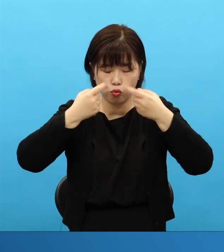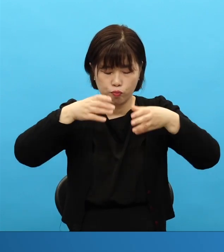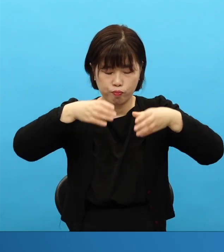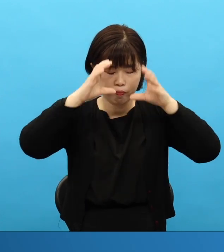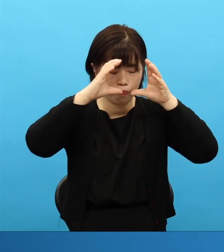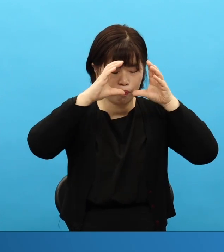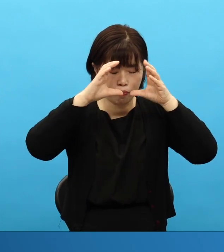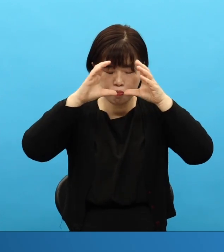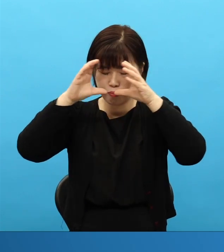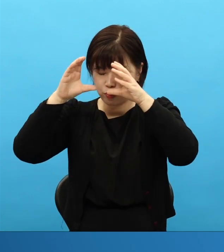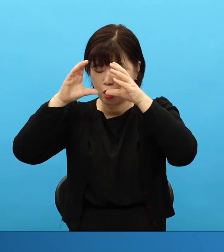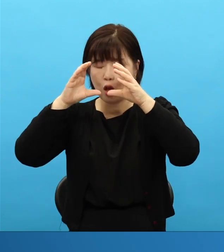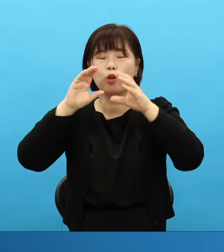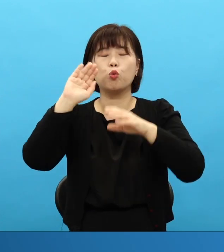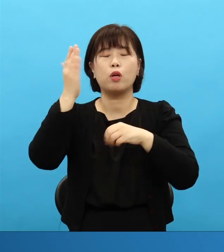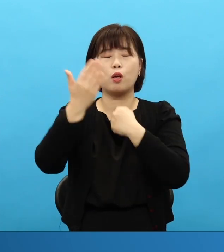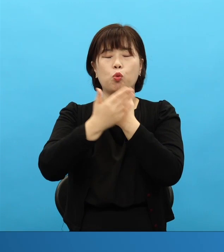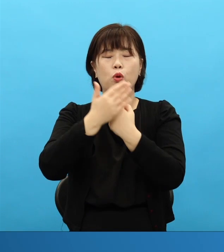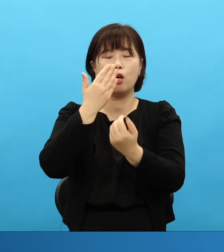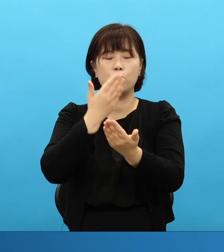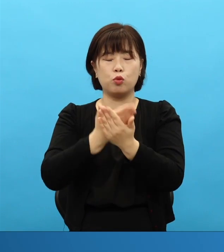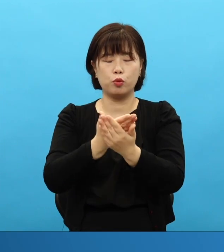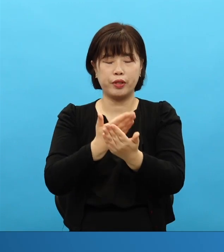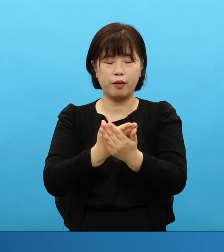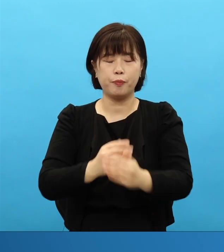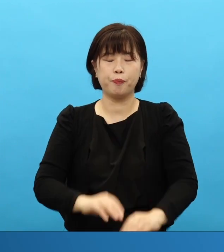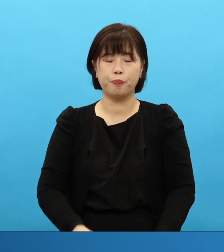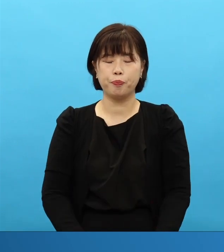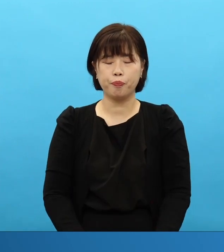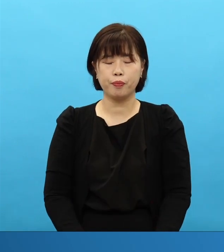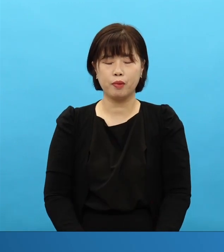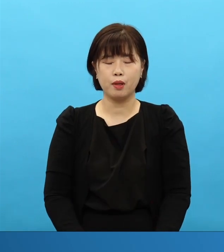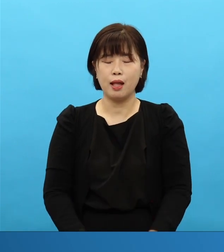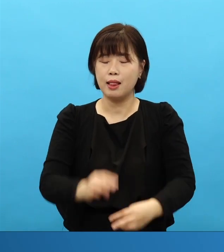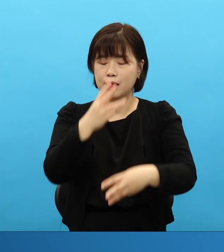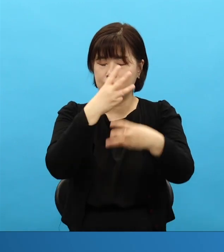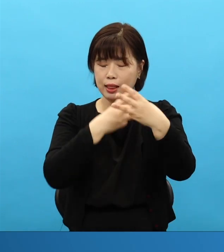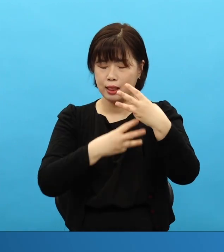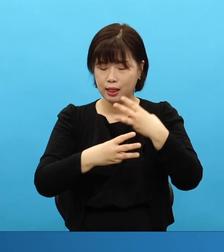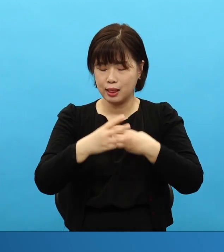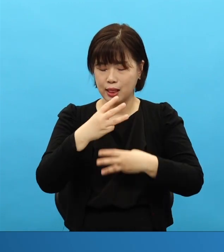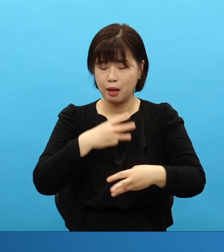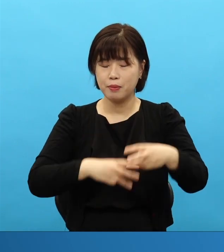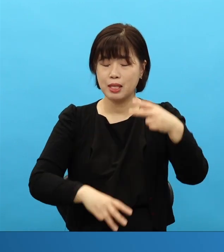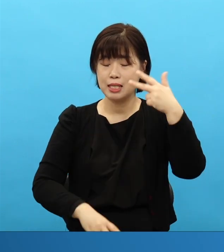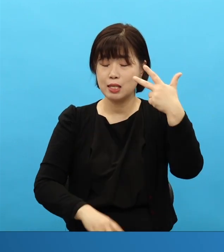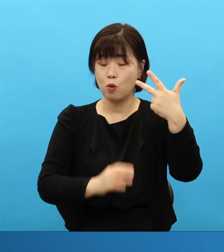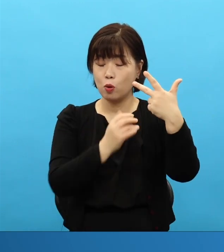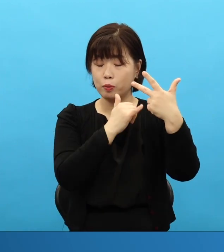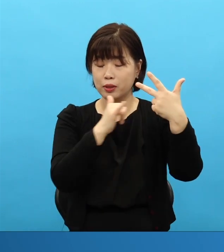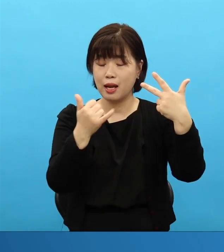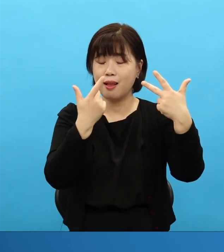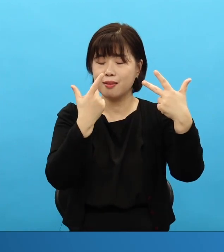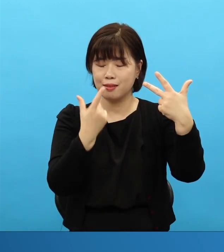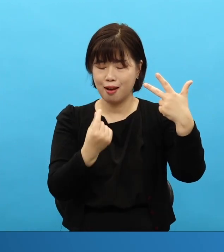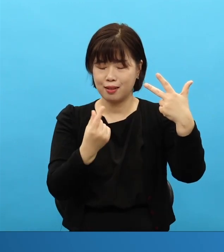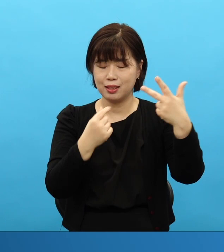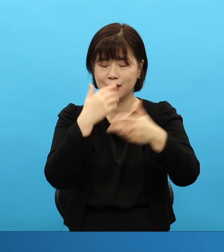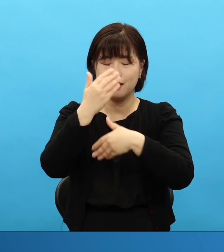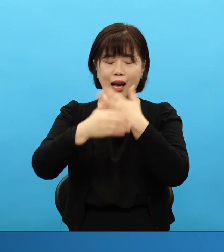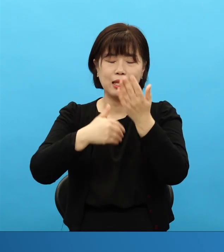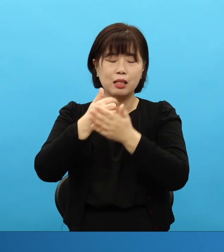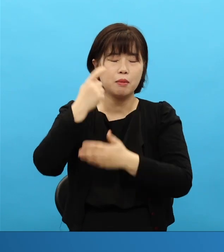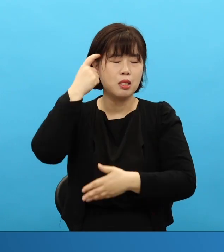of Christ. 7 렘넌트들처럼 하나님의 영에 감동되어 나의 CVDIP를